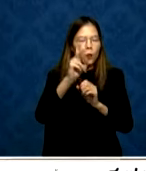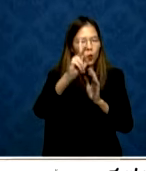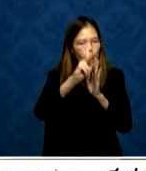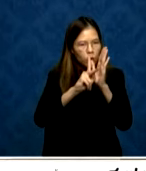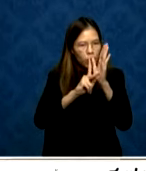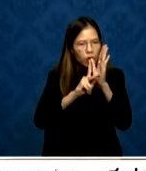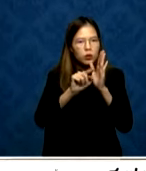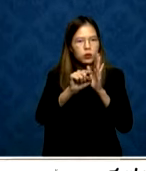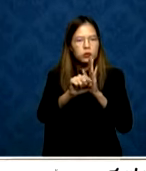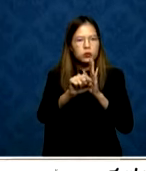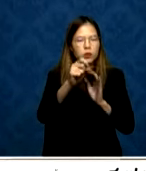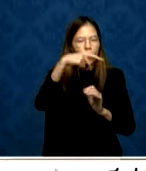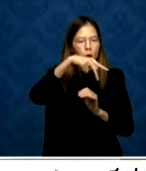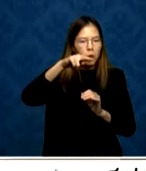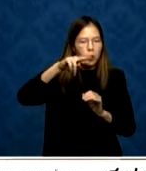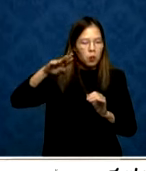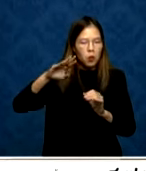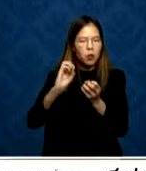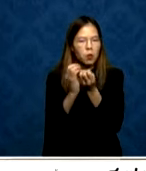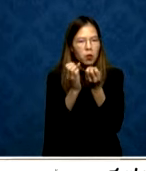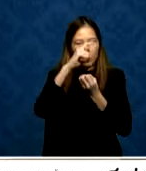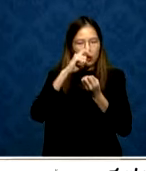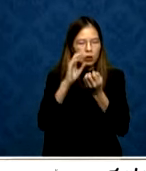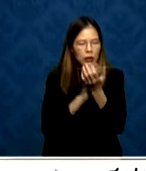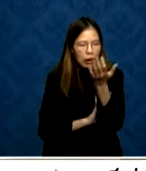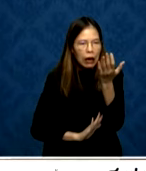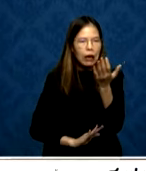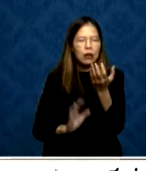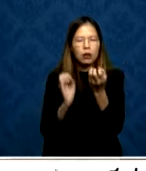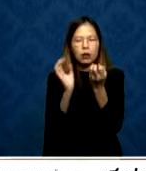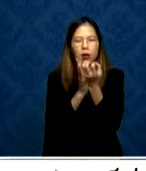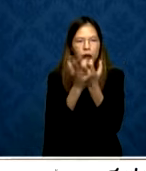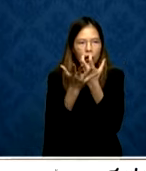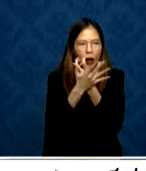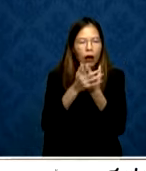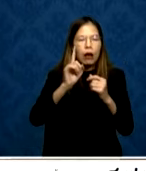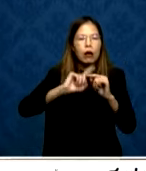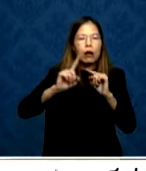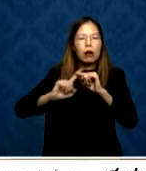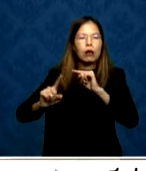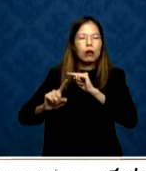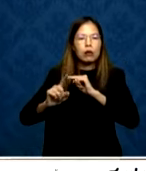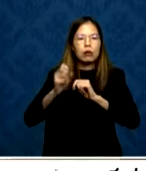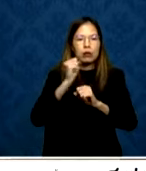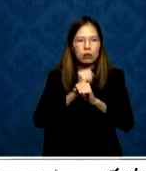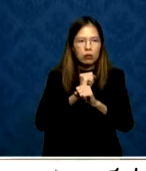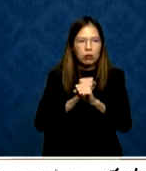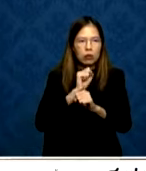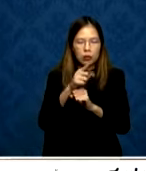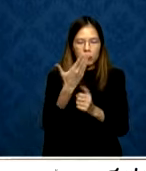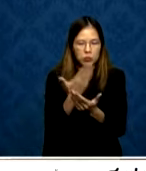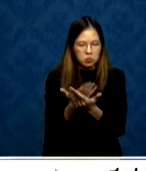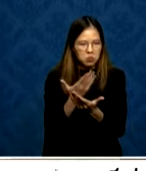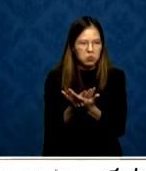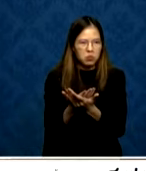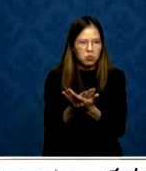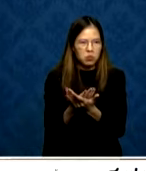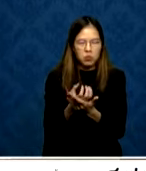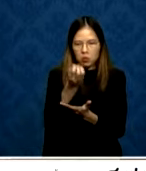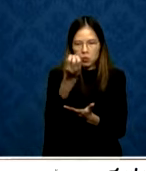ในเรื่องของพระราชบัญญัติผลไม้ไทยและก็ผักของประเทศไทยนั้นเนี่ยครับผมคิดว่าจะทําให้เกิดรายได้และมีอํานา